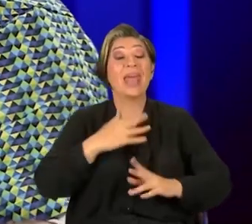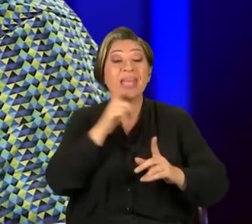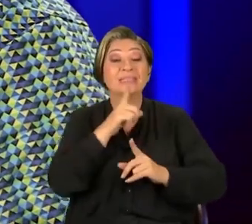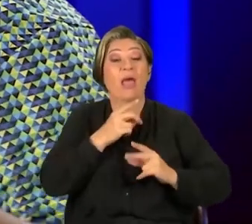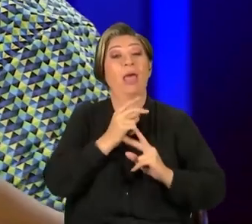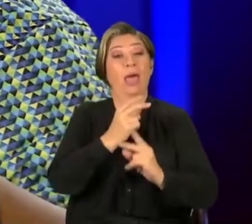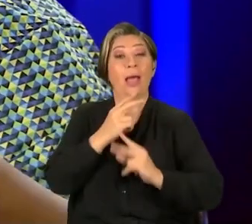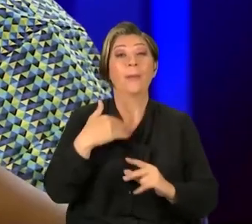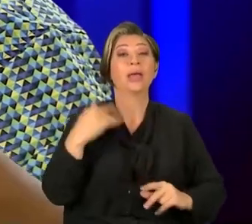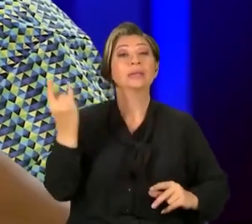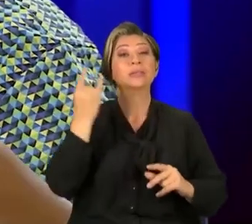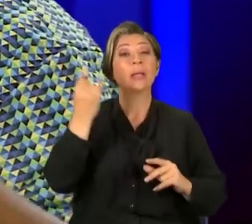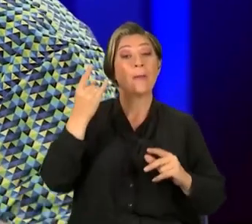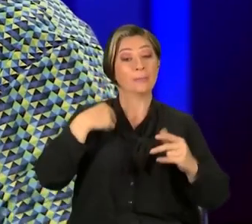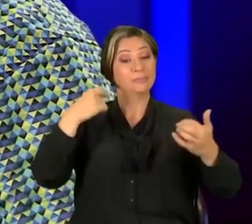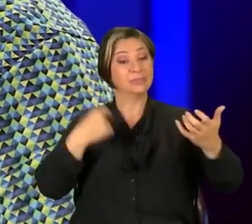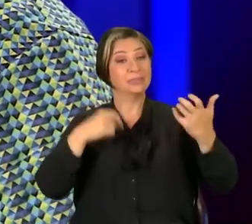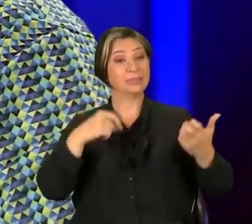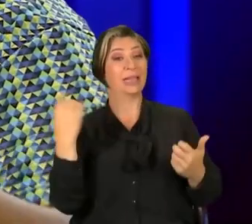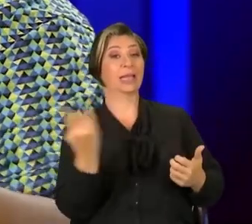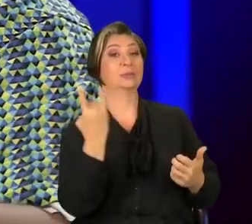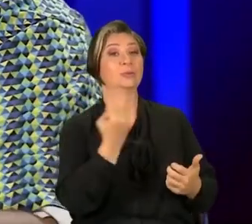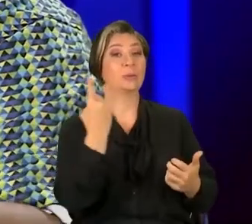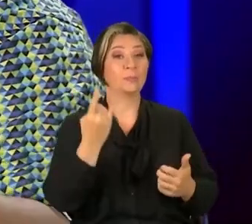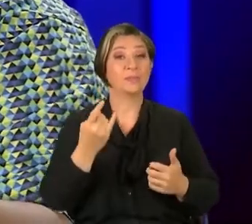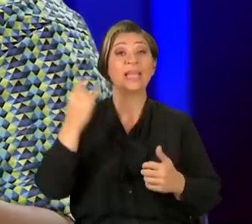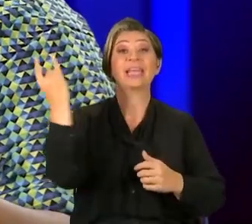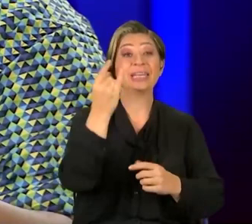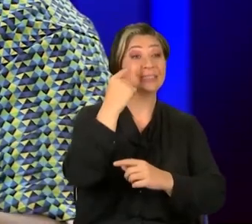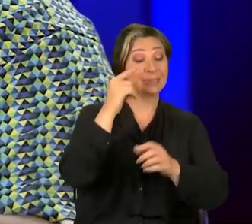İngilizlerin ağzıyla Ben geziyorum Pir Sultan Abdal sahasıyla yavrum